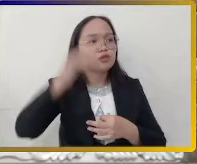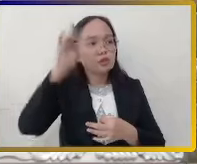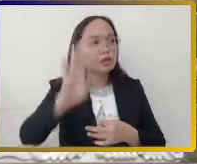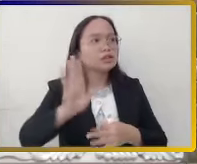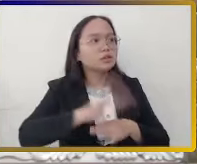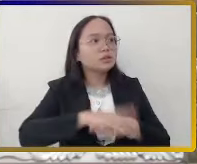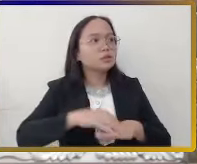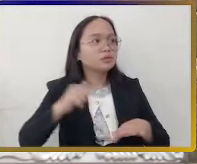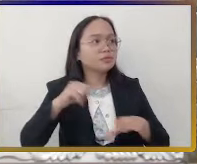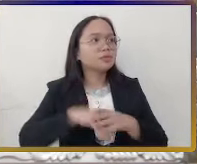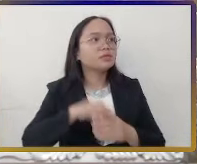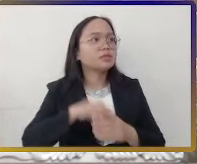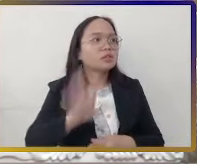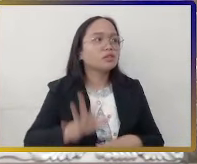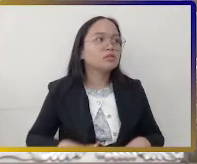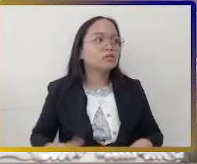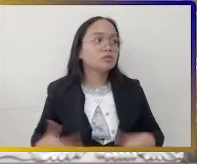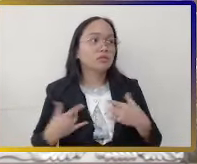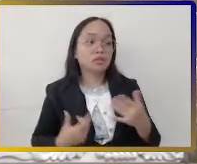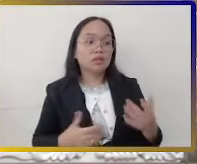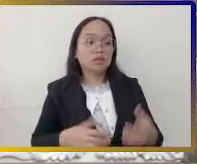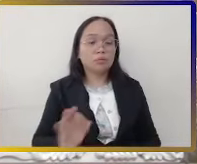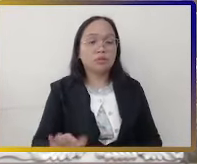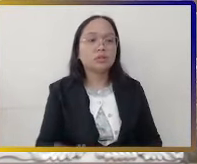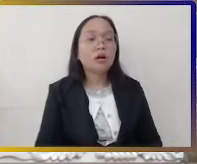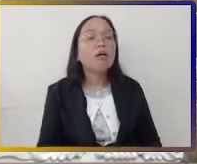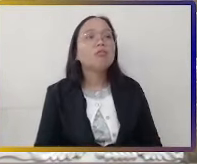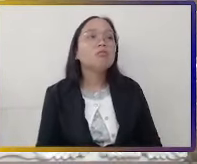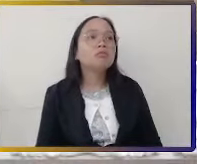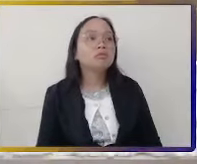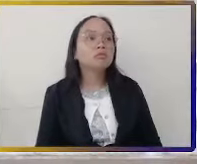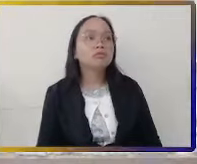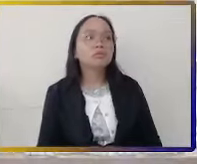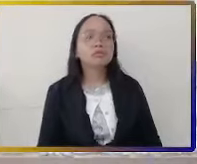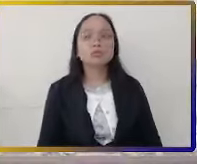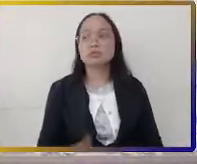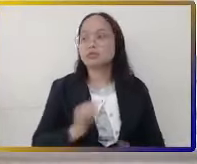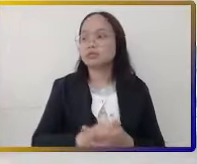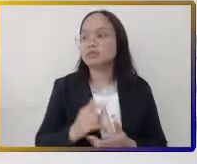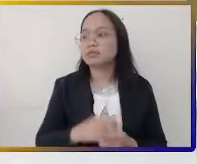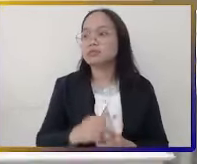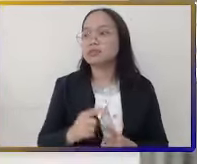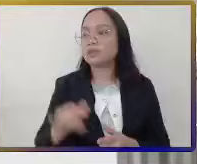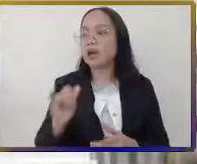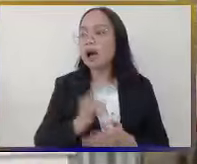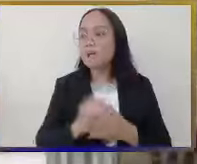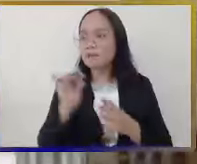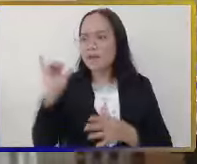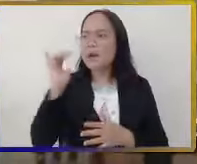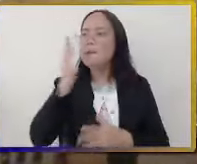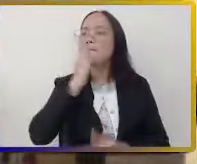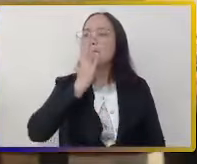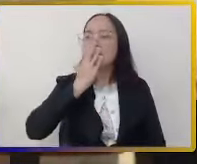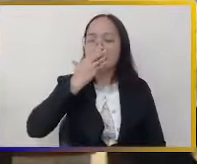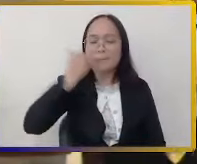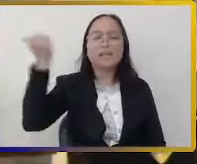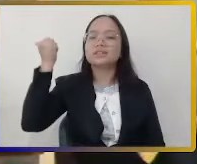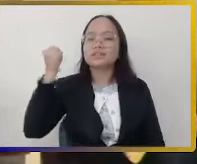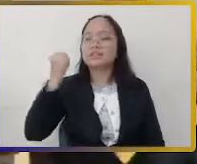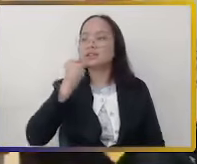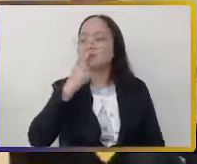life. Come on, say it again. It is the best. The greatest